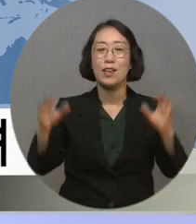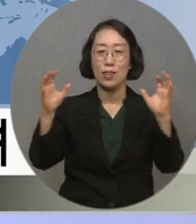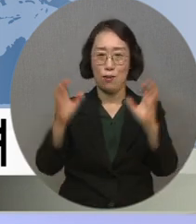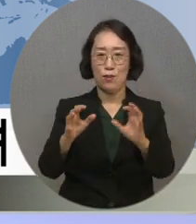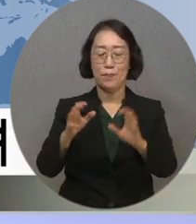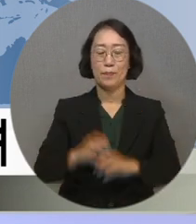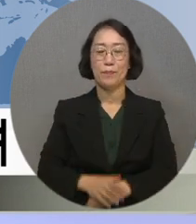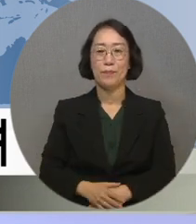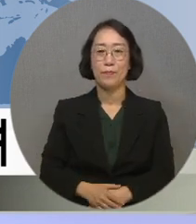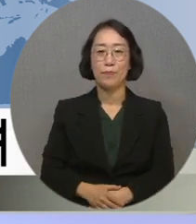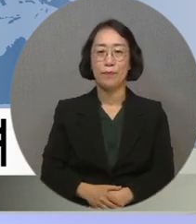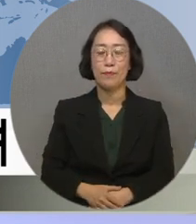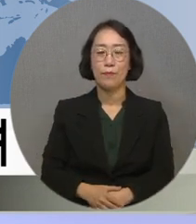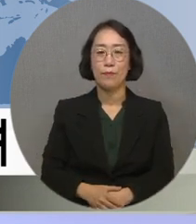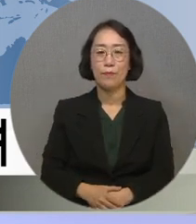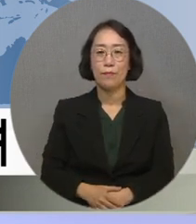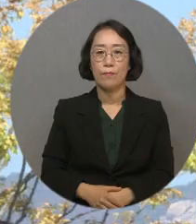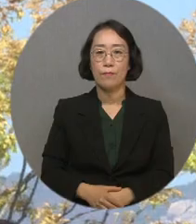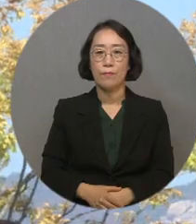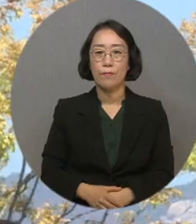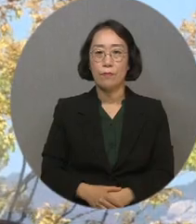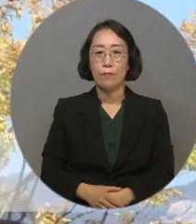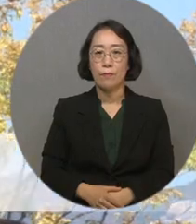소식 전합니다.